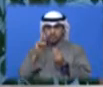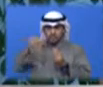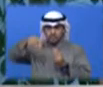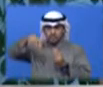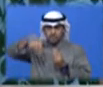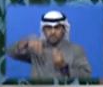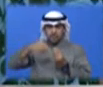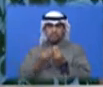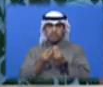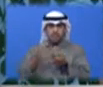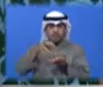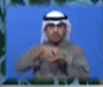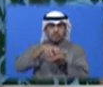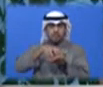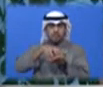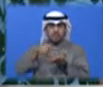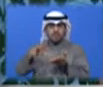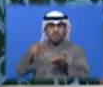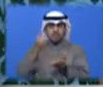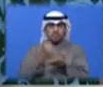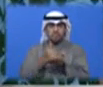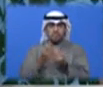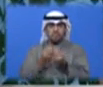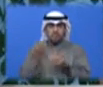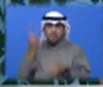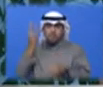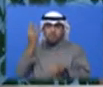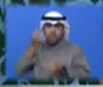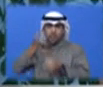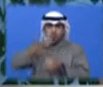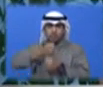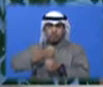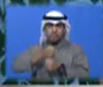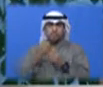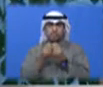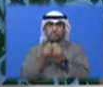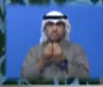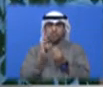حالياً المركز مطلع مع مشاريع، في مشاريع منها على سبيل المثال